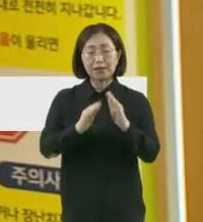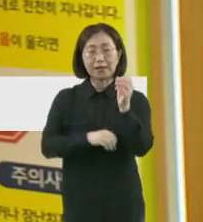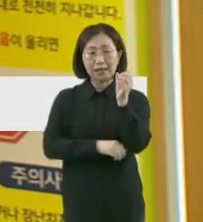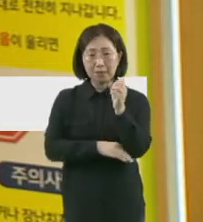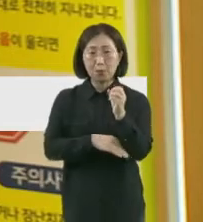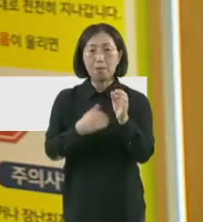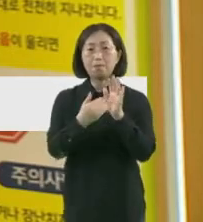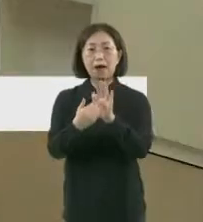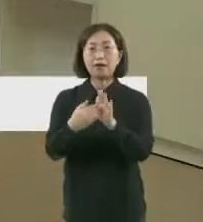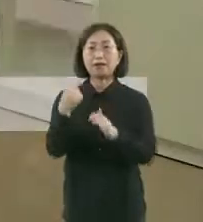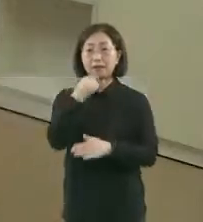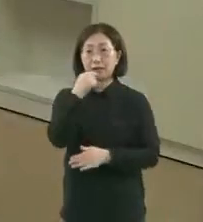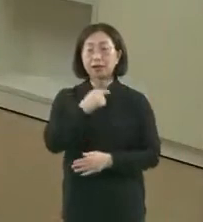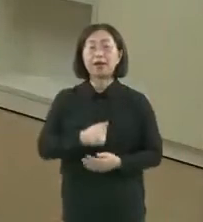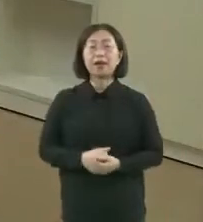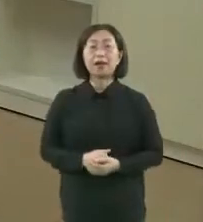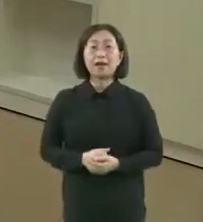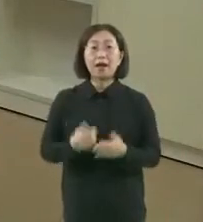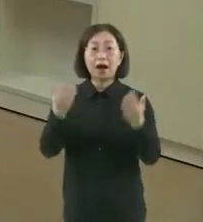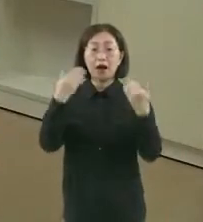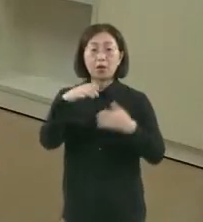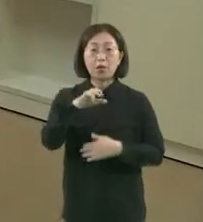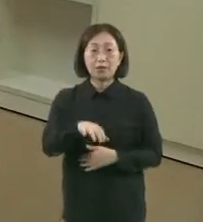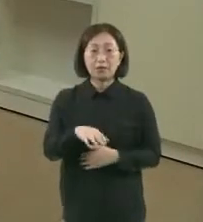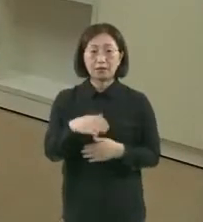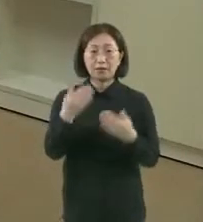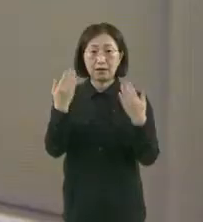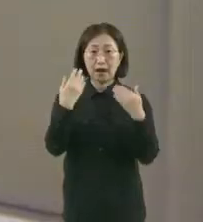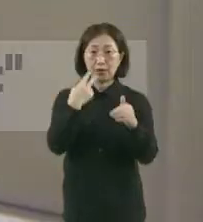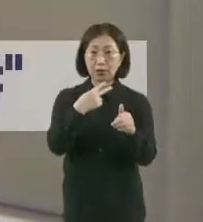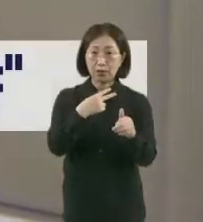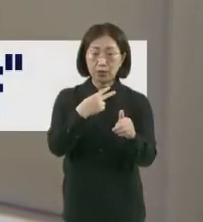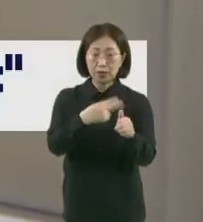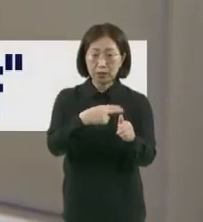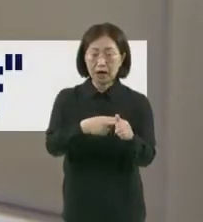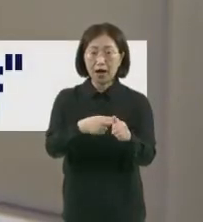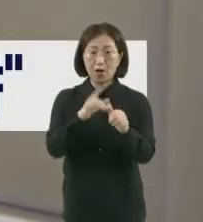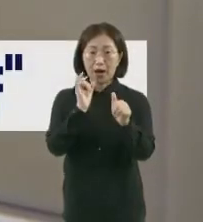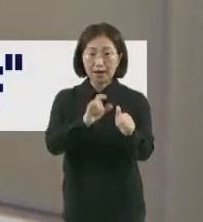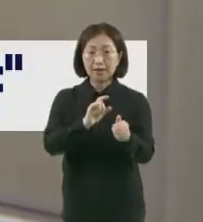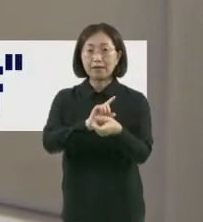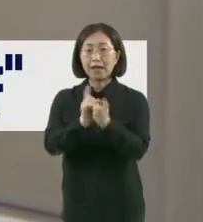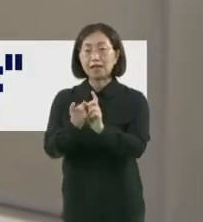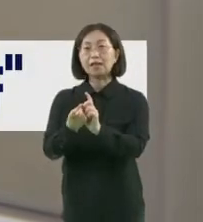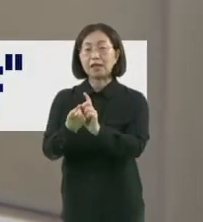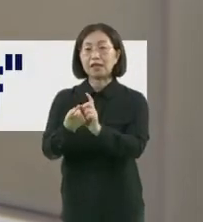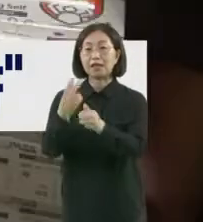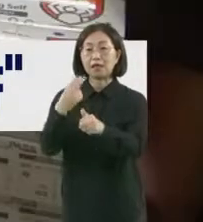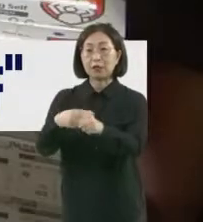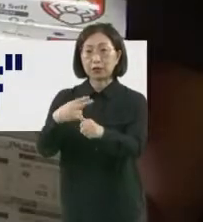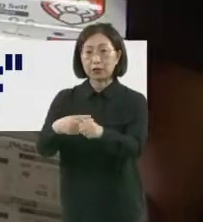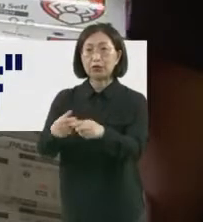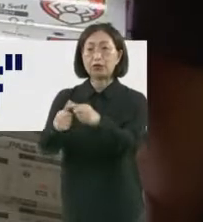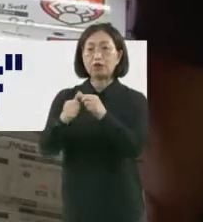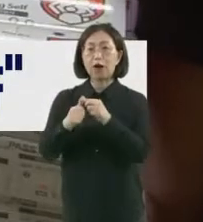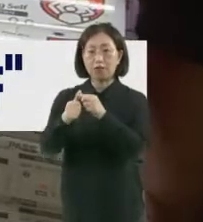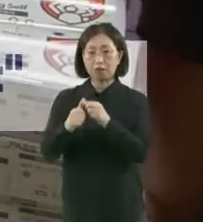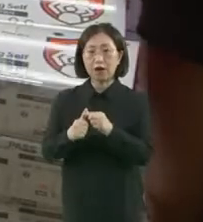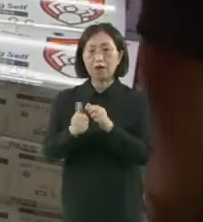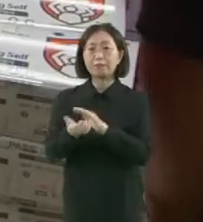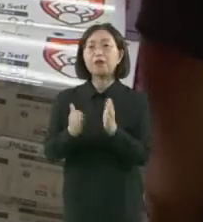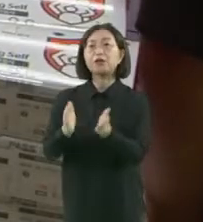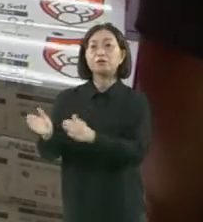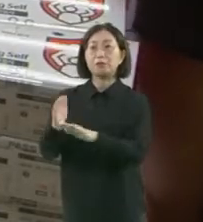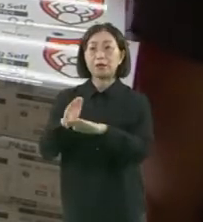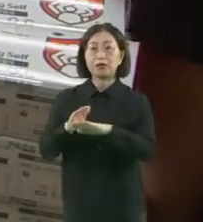철저히 실시합니다. 일선 학교에서는 교사 확진자 발생에 따른 대체 교사 확보 인력풀을 서둘러 구축해 줄 것을 당부하고